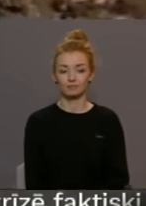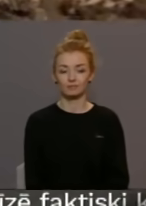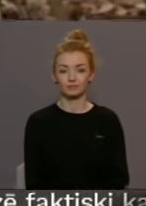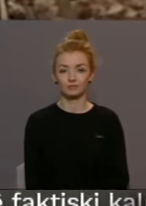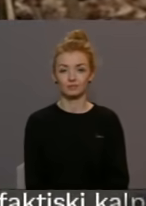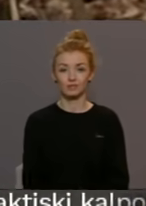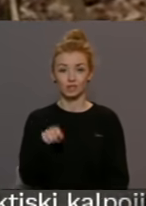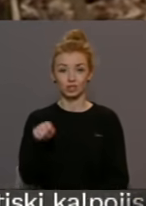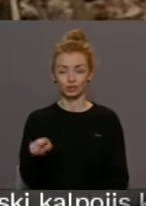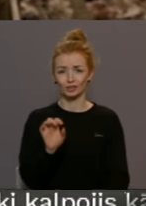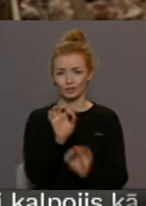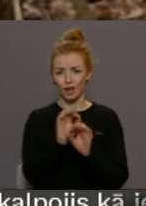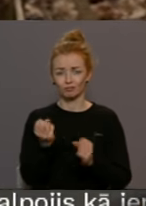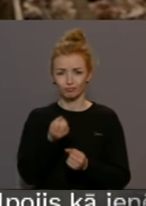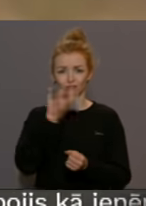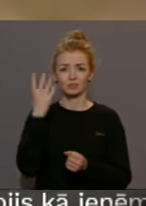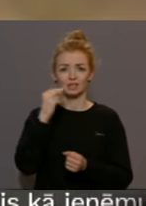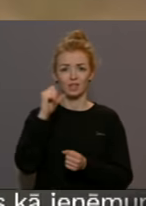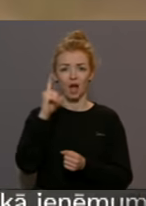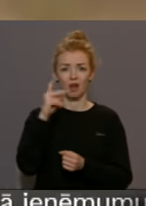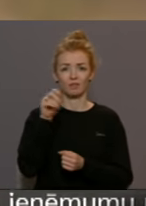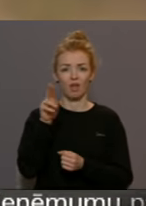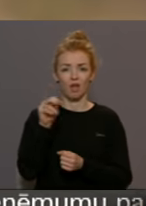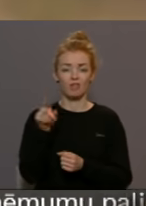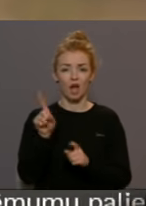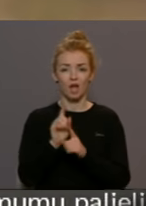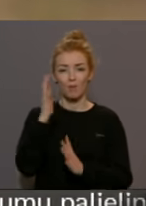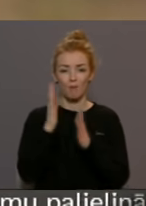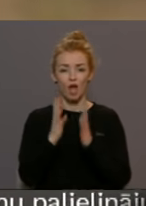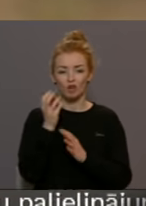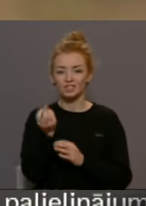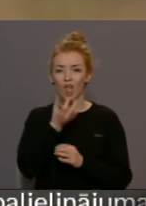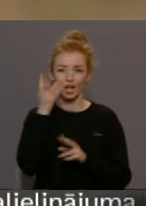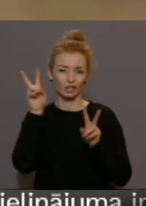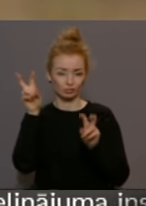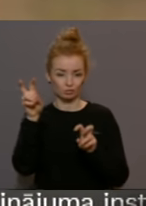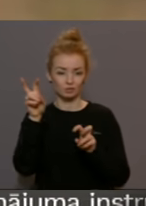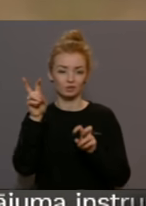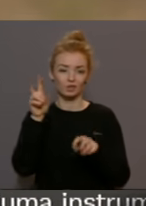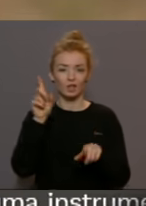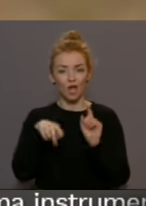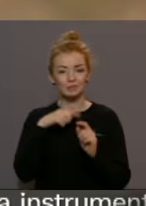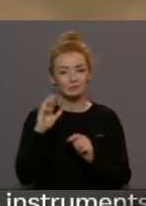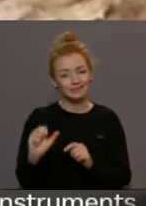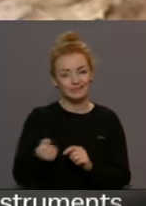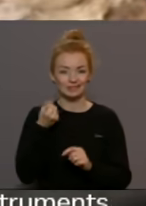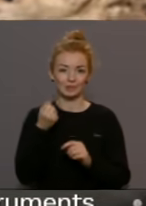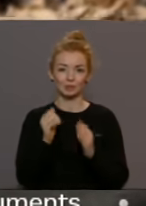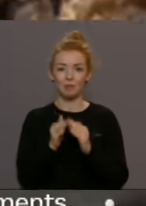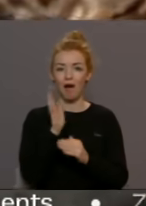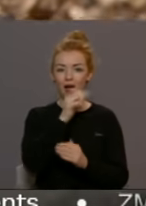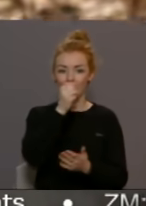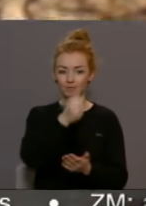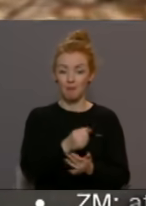zaltene. Šī košā savvaļas zalktene, jeb tautā saukta par meža ceriņu, vilina noplūkt kādu zariņu, lai paņemtu uz